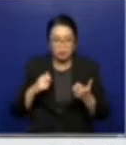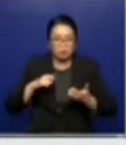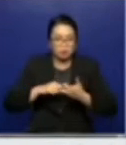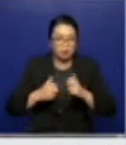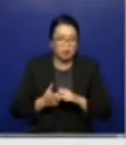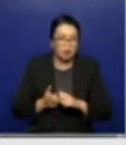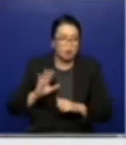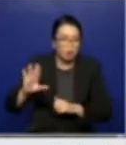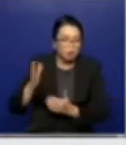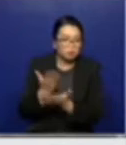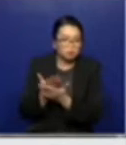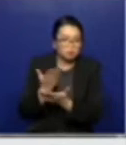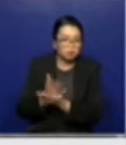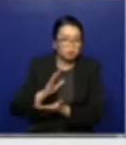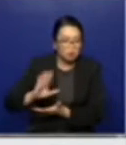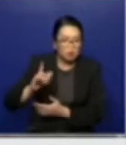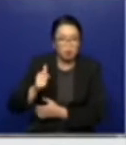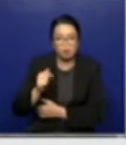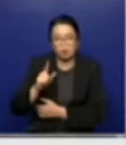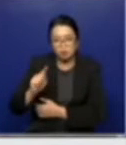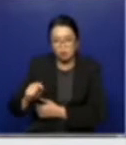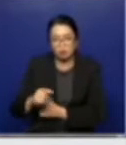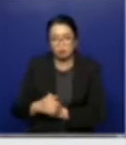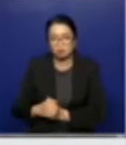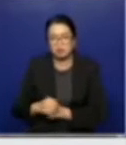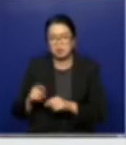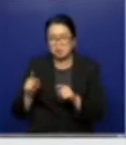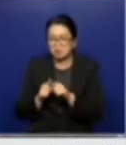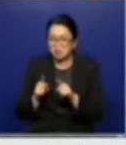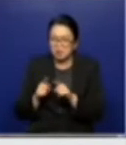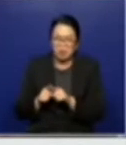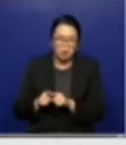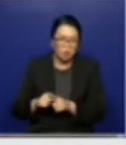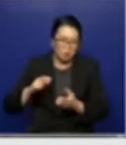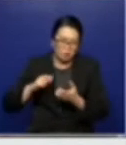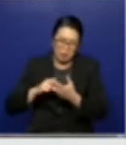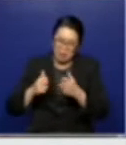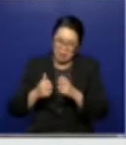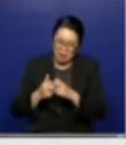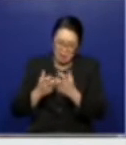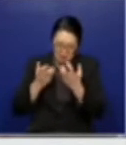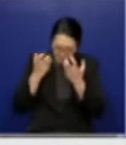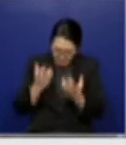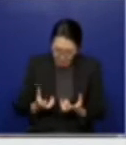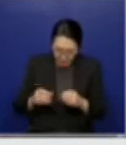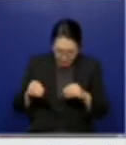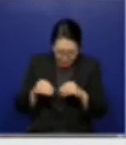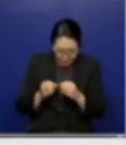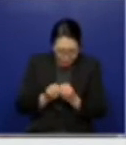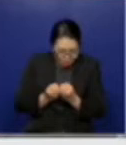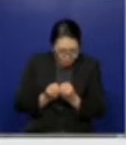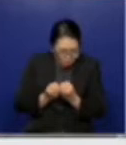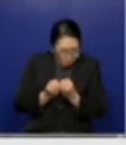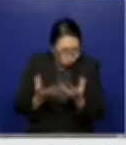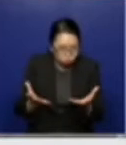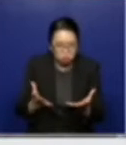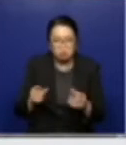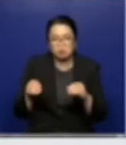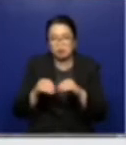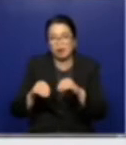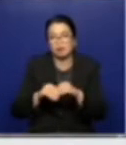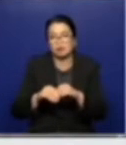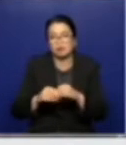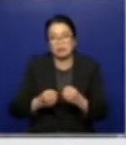ท้องถิ่นเหมือนฝีกรดหนองที่กำลังใกล้จะแตกลามไปทั่วประเทศเ